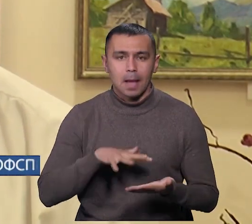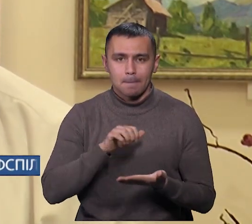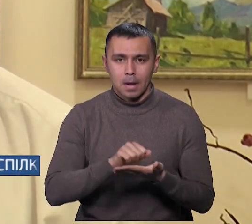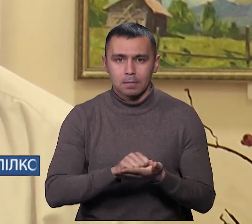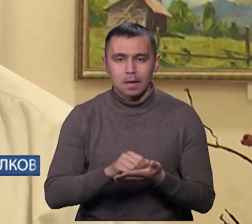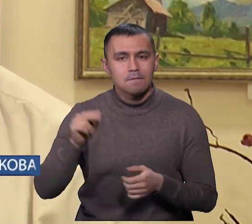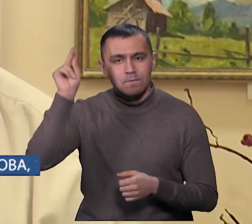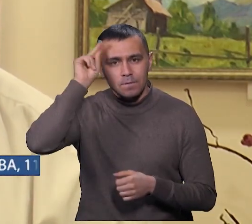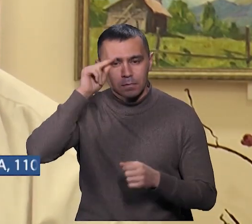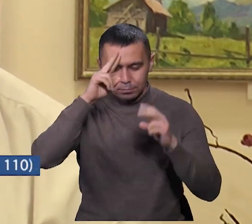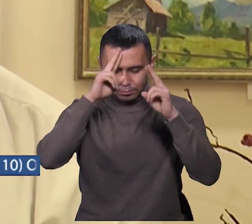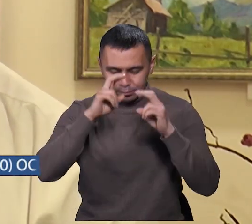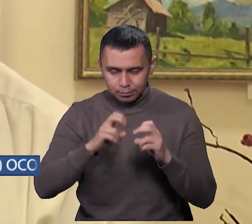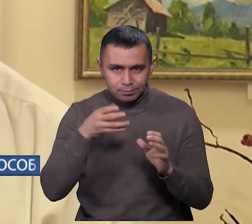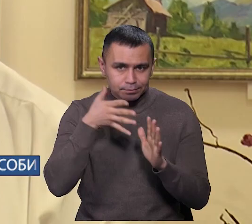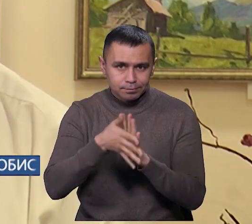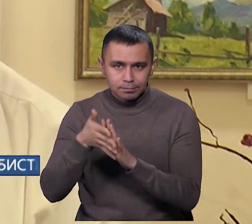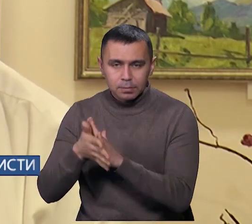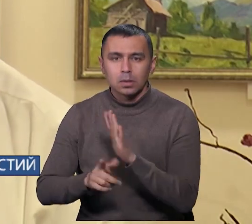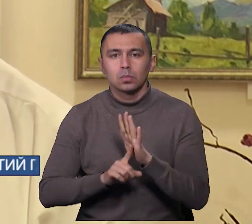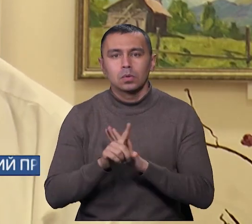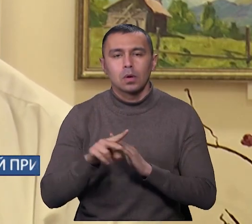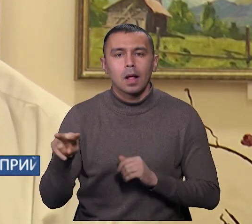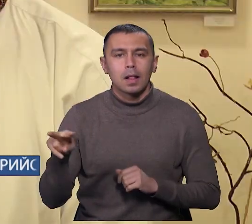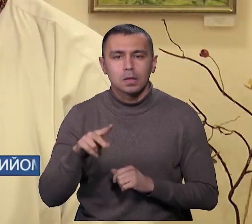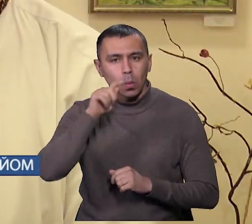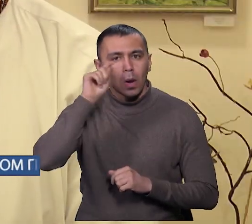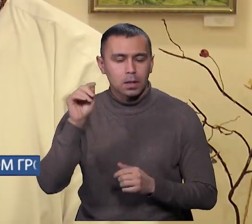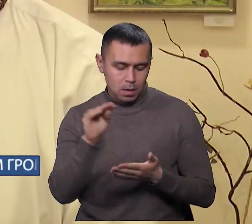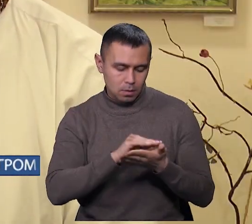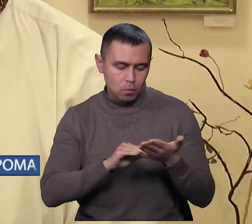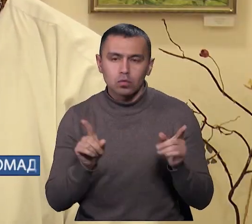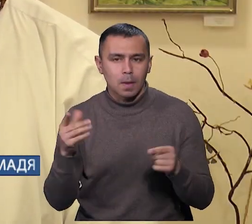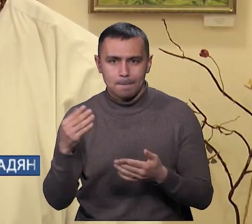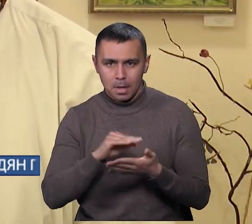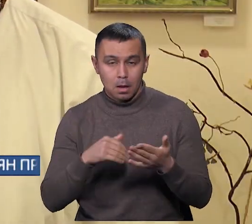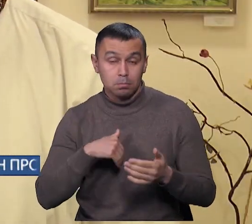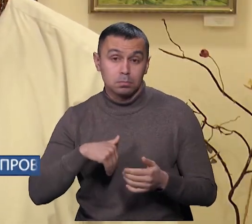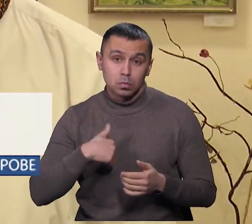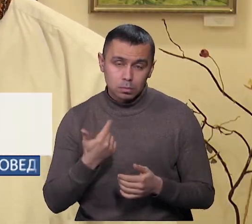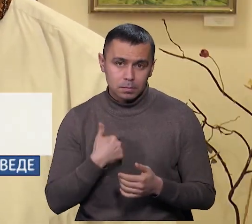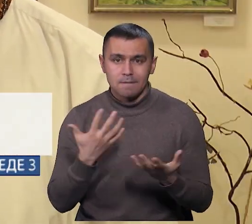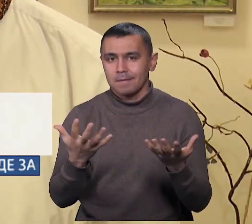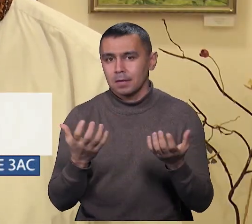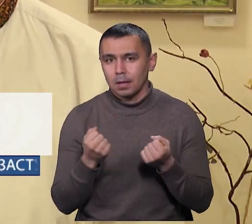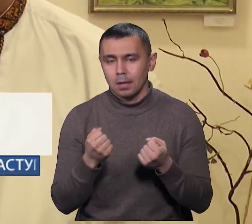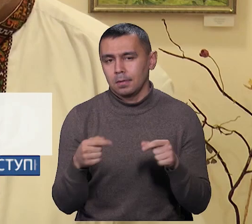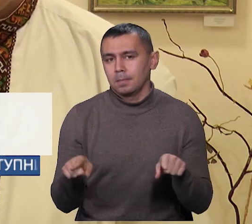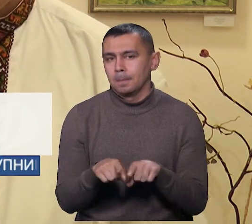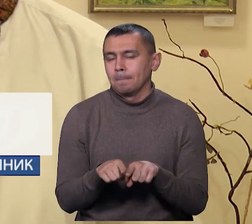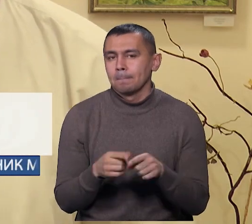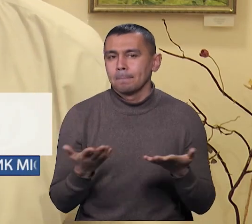займався вивченням спочатку Лесиних творів. Захотілося чомусь мені взяти і так,